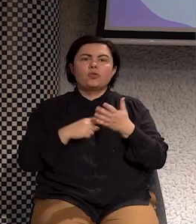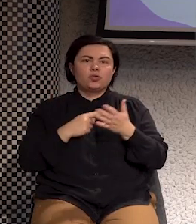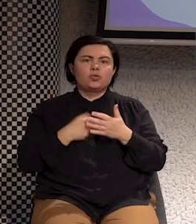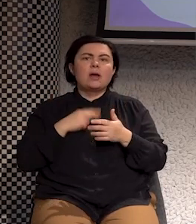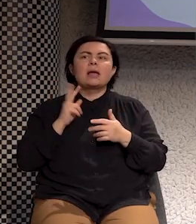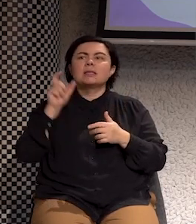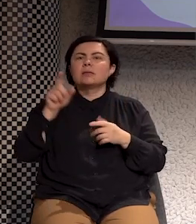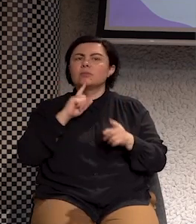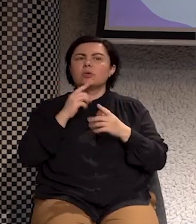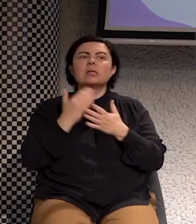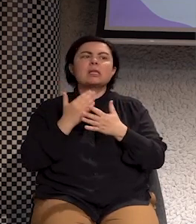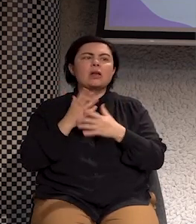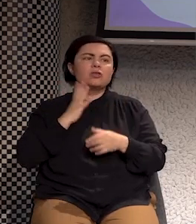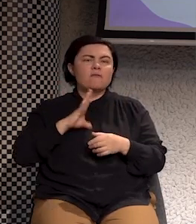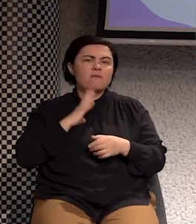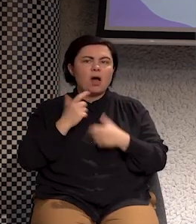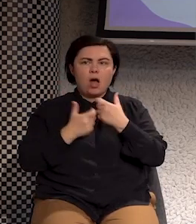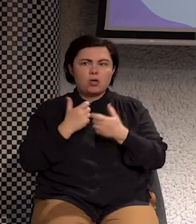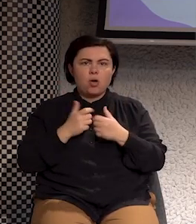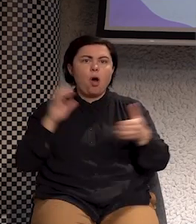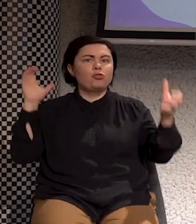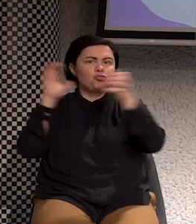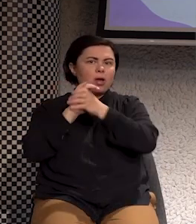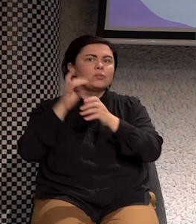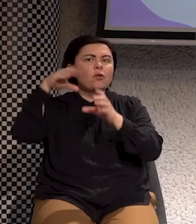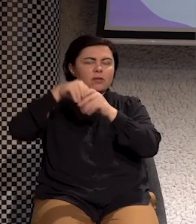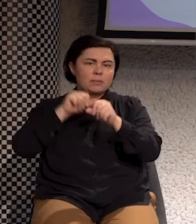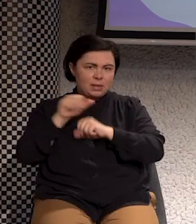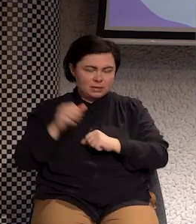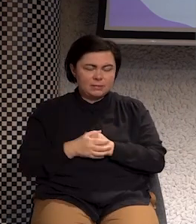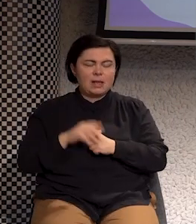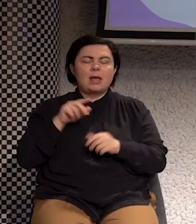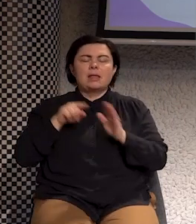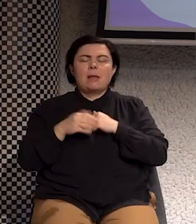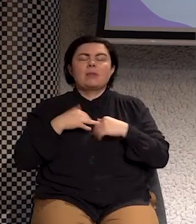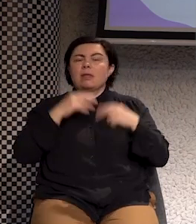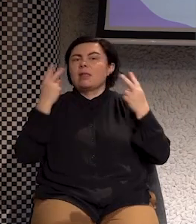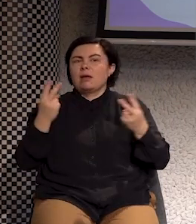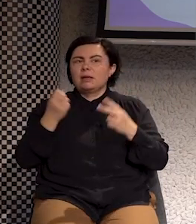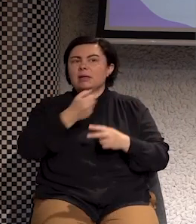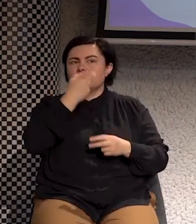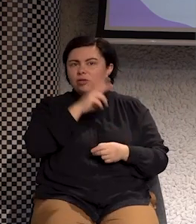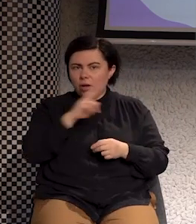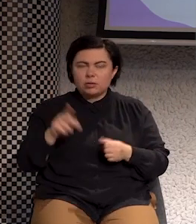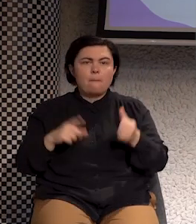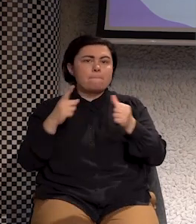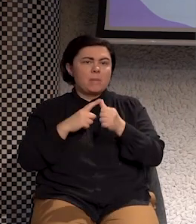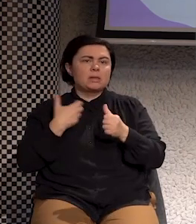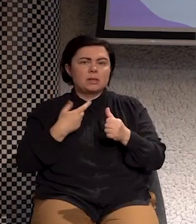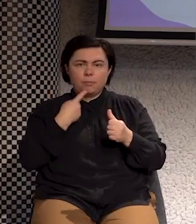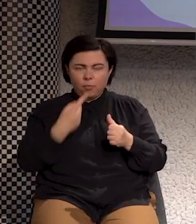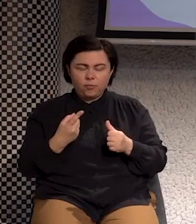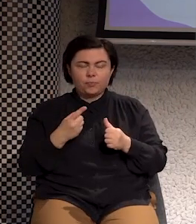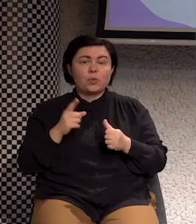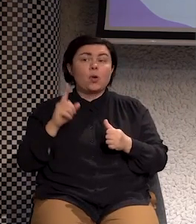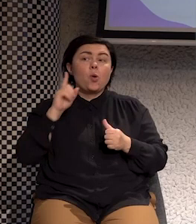z kimś rozmawiam o tym, dlaczego warto w ogóle robić tamę i co tam się dzieje. To dla mnie najważniejsze jest kilka rzeczy, ale pierwsza, o której powiem, to to,